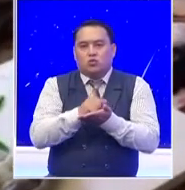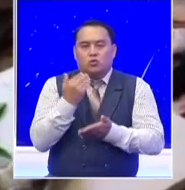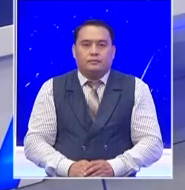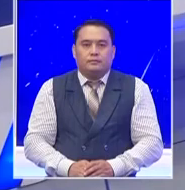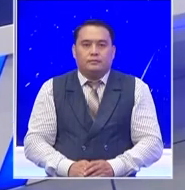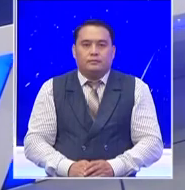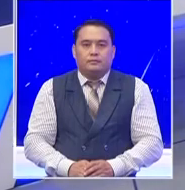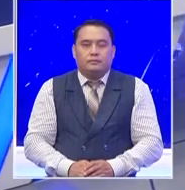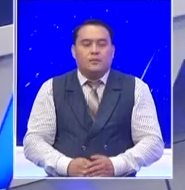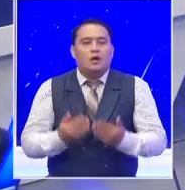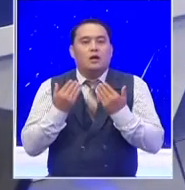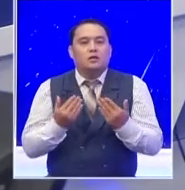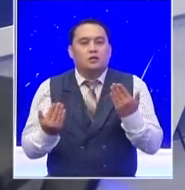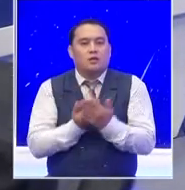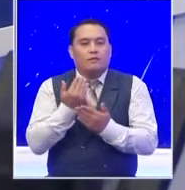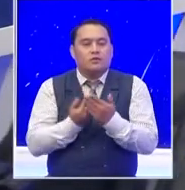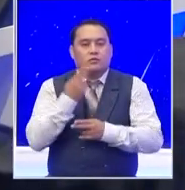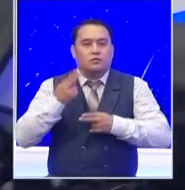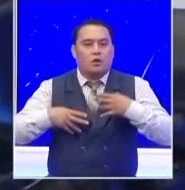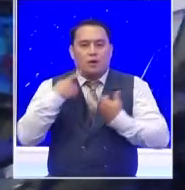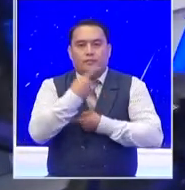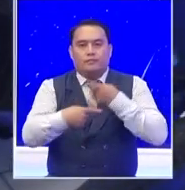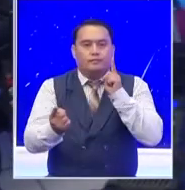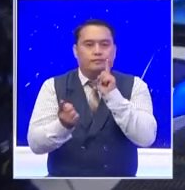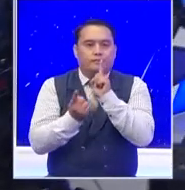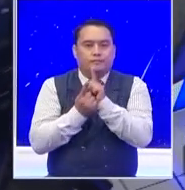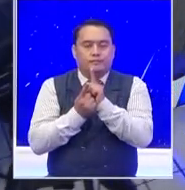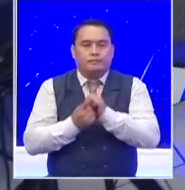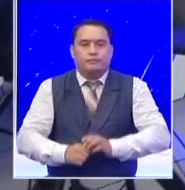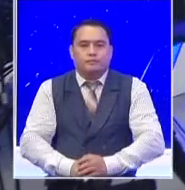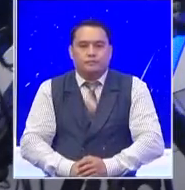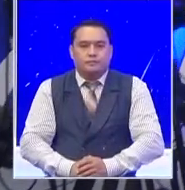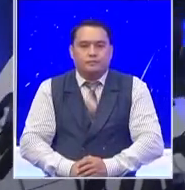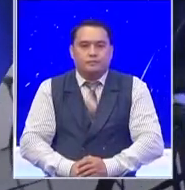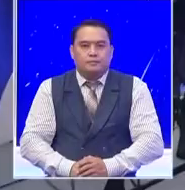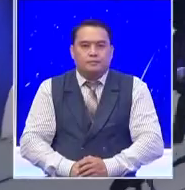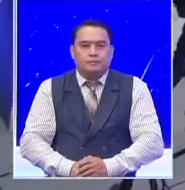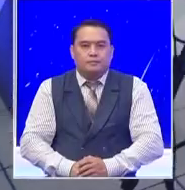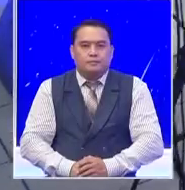Это были все новости к этому часу, а я с вами прощаюсь. До завтра!